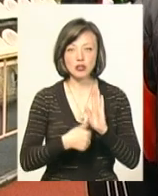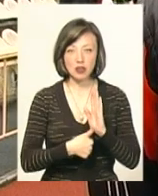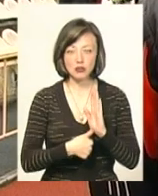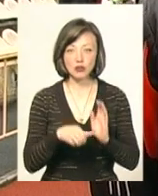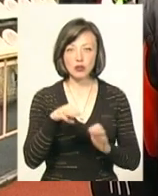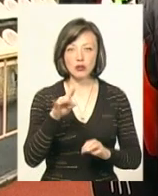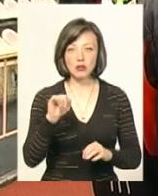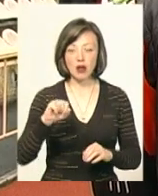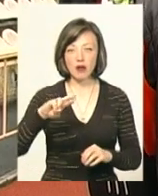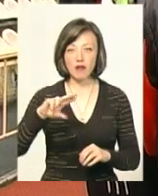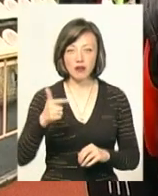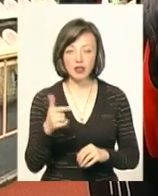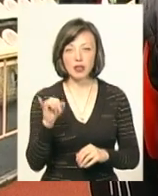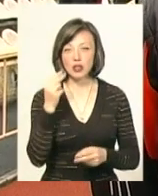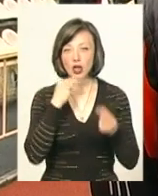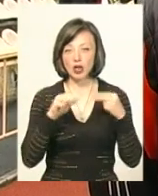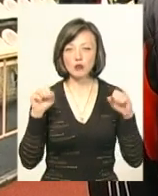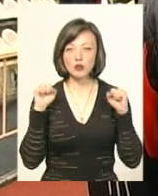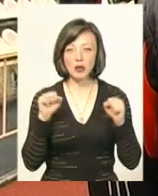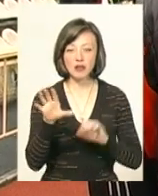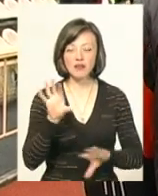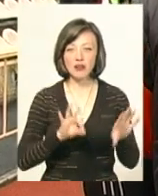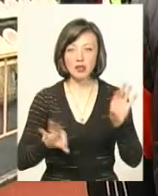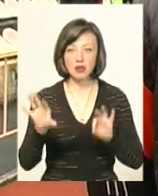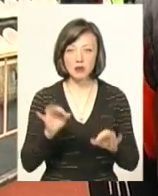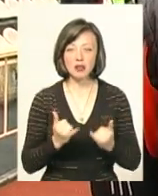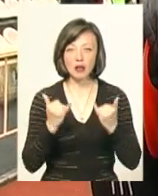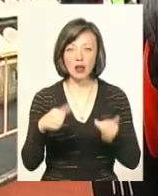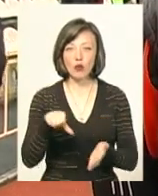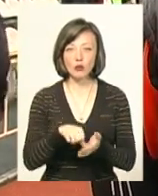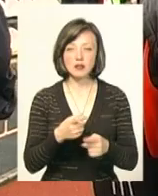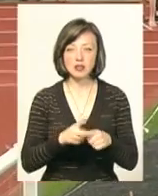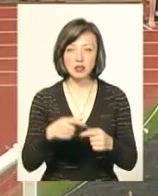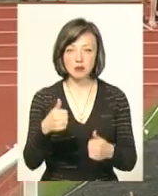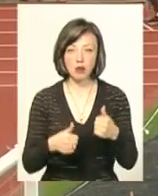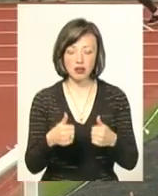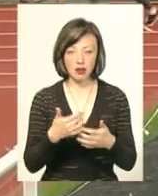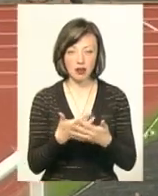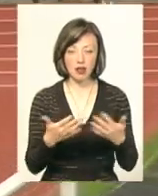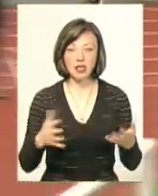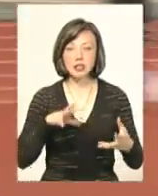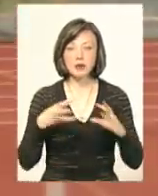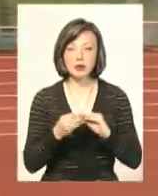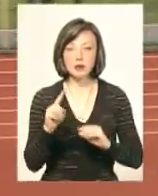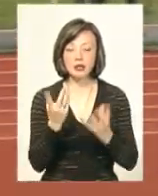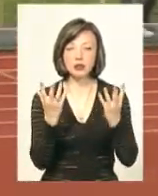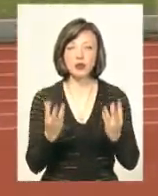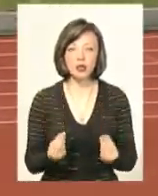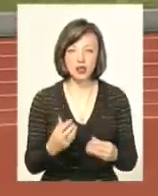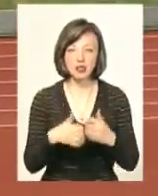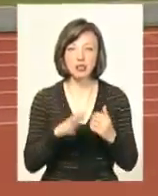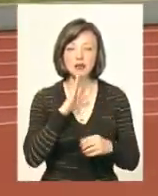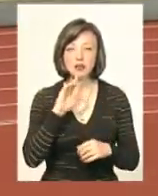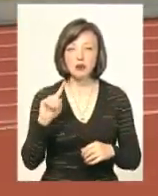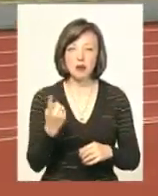15-16 травня. І найкращі спортсмени будуть відібрані для участі у цій спартакіаді. За підсумками першого дня спартакіади серед